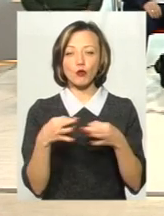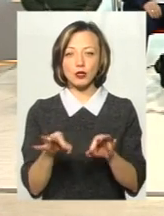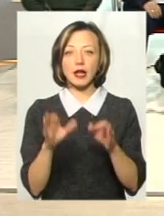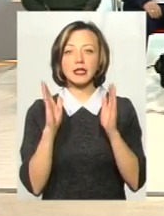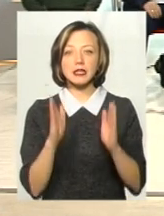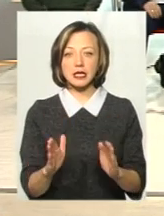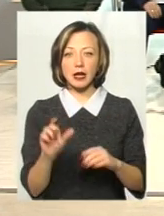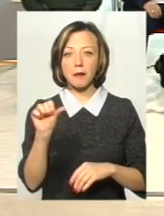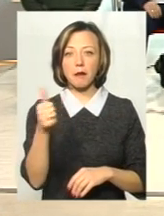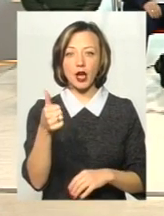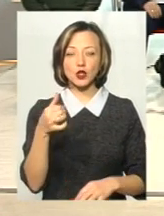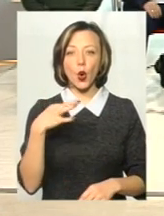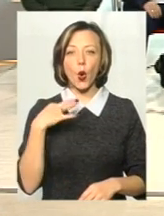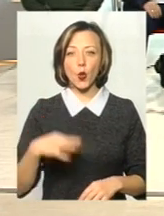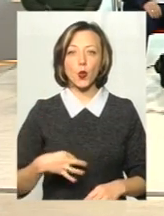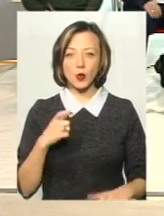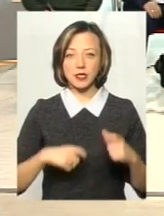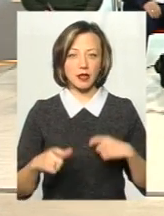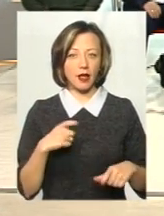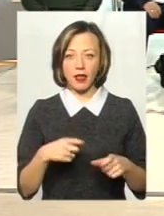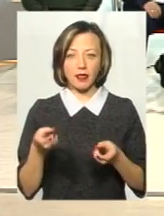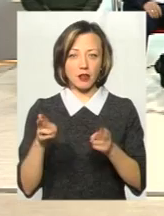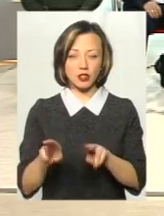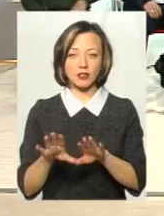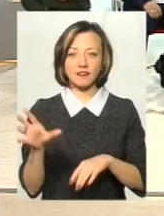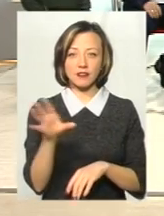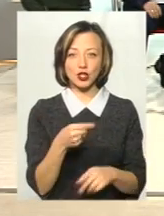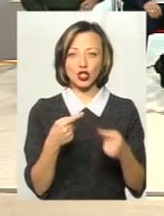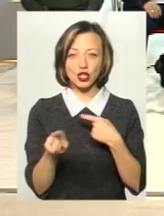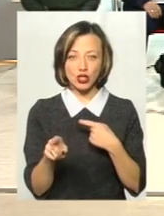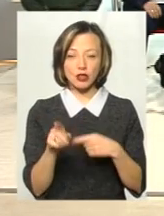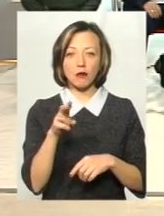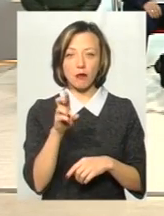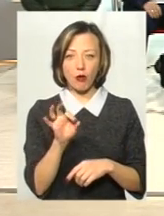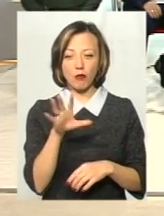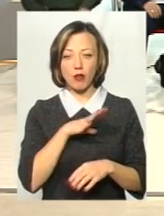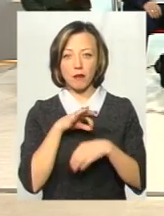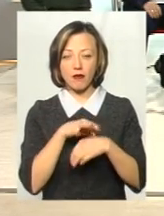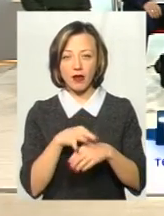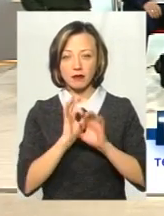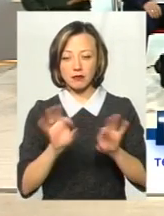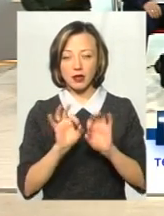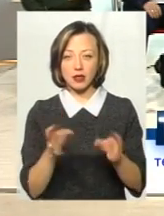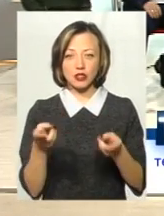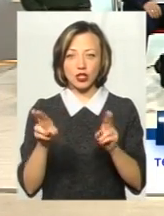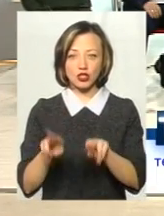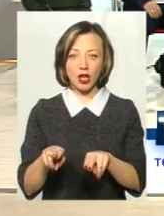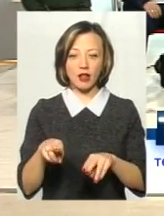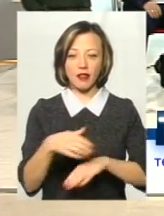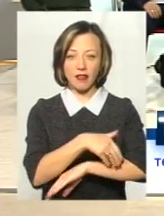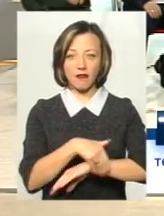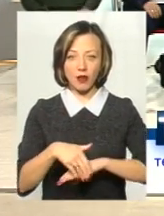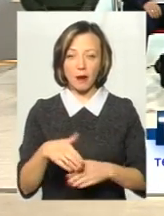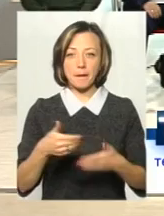тільки першокурсників. Першокурсники не залишалися, всі інші, бо з ними вже робота якась була проведена, залишалися тут на вході